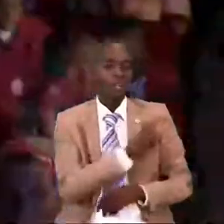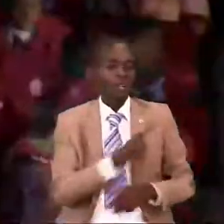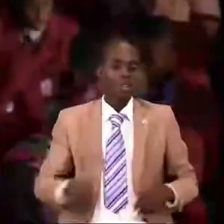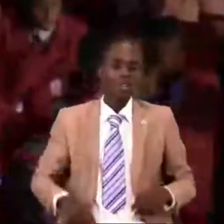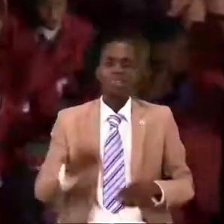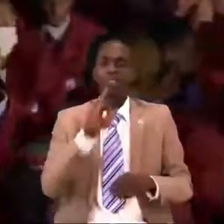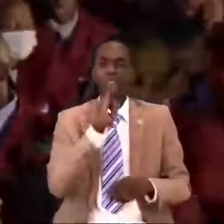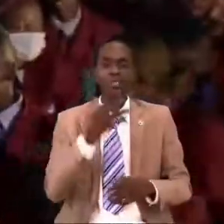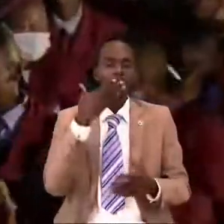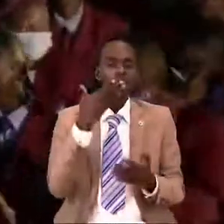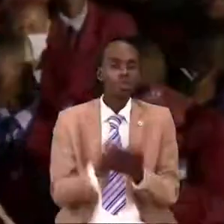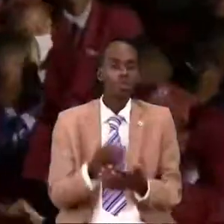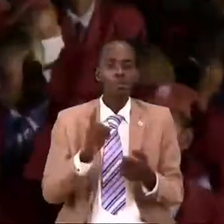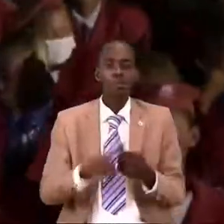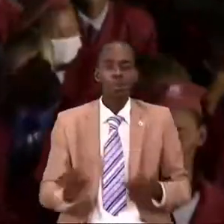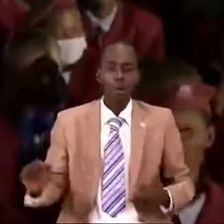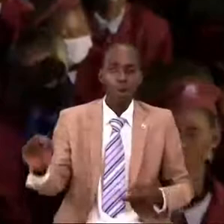Dis à ton voisin à haute voix.